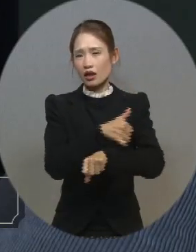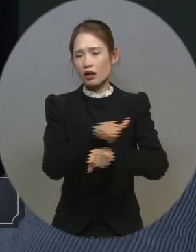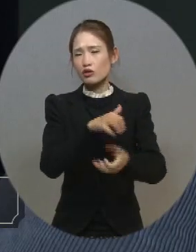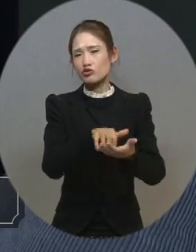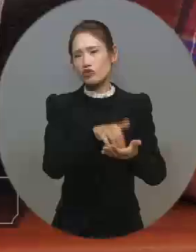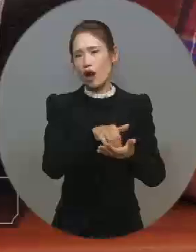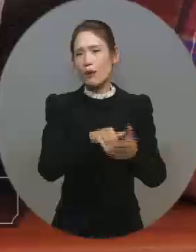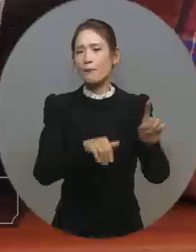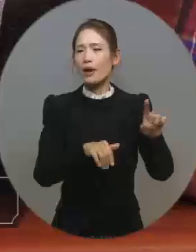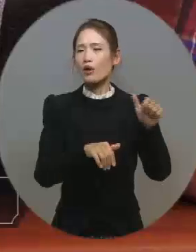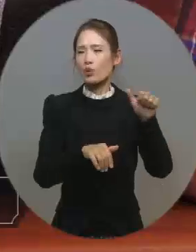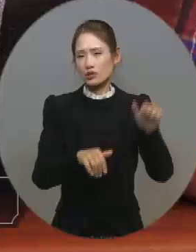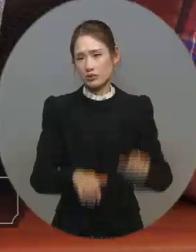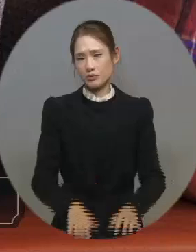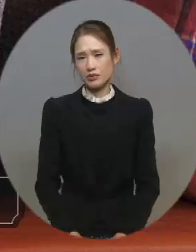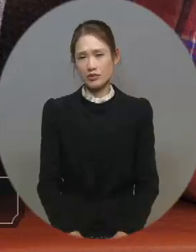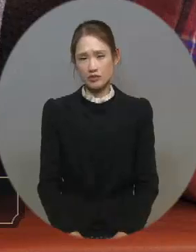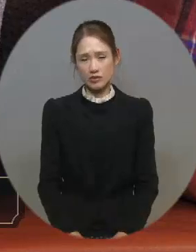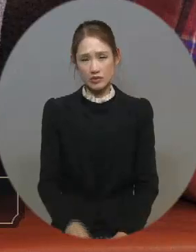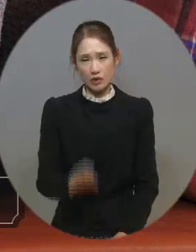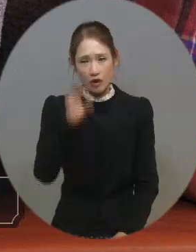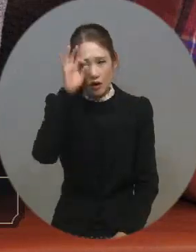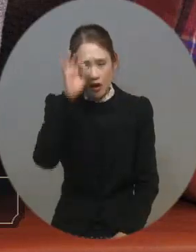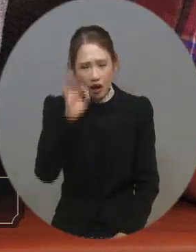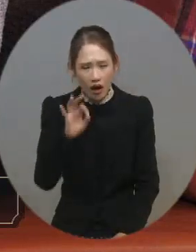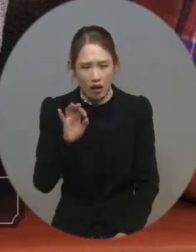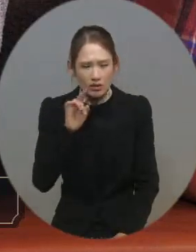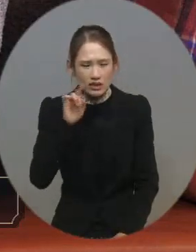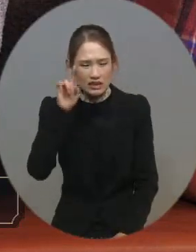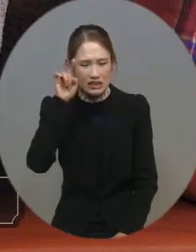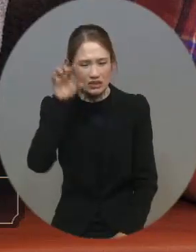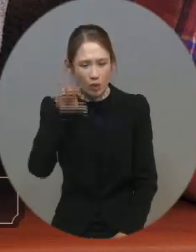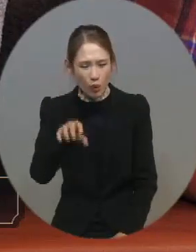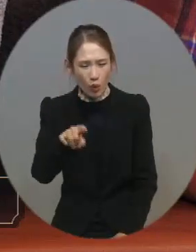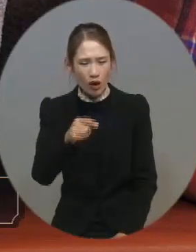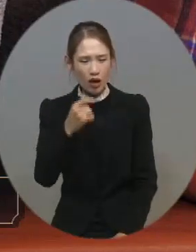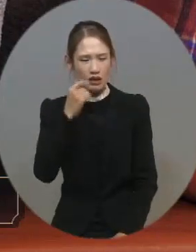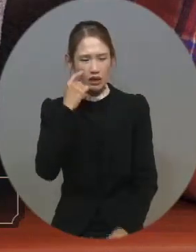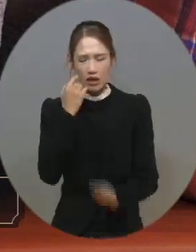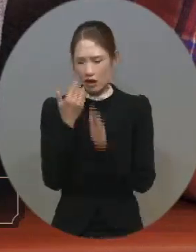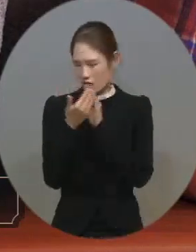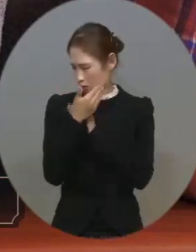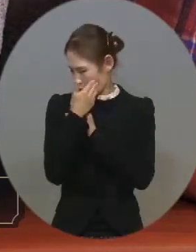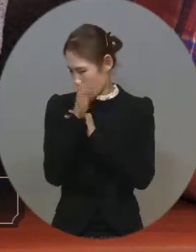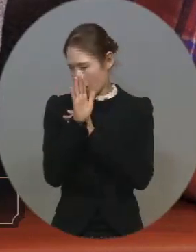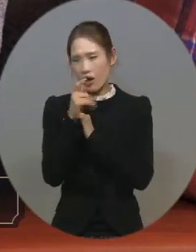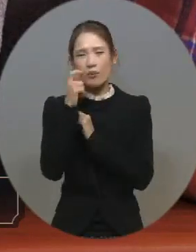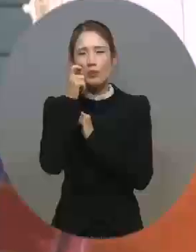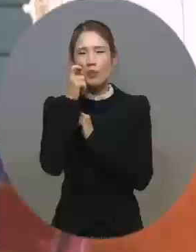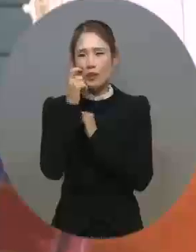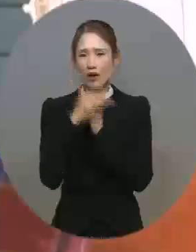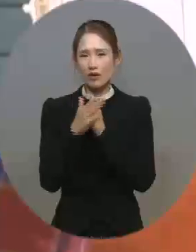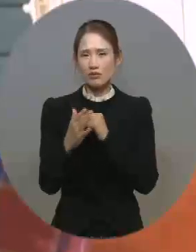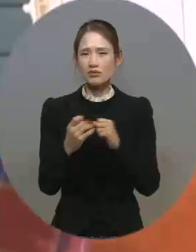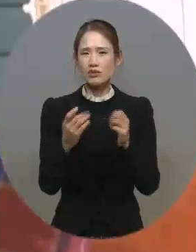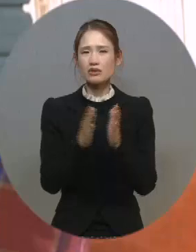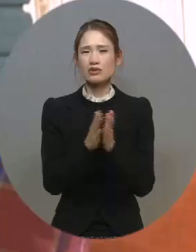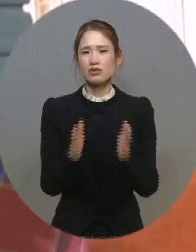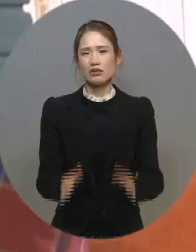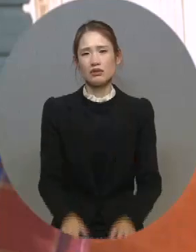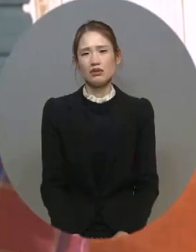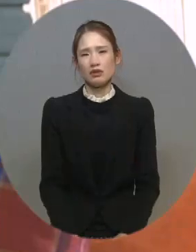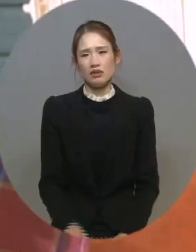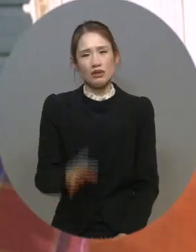거예요. 그럼 눈앞에 펼쳐진 지옥을 차마 이제 외면할 수 없어서 시작했던 일이잖아요. 진짜 이런 거 상상할 수 있어요,